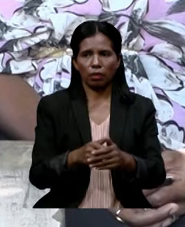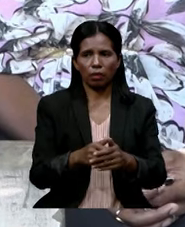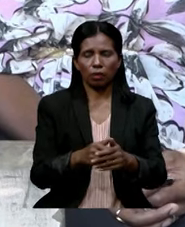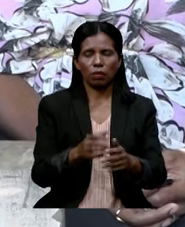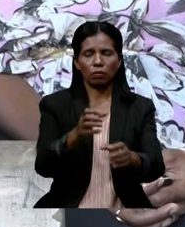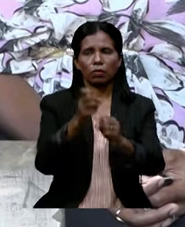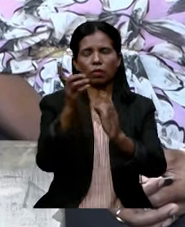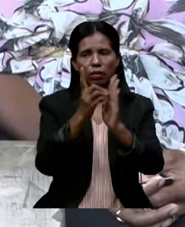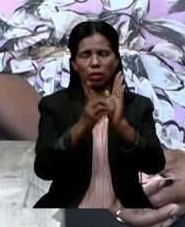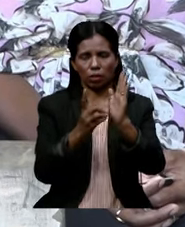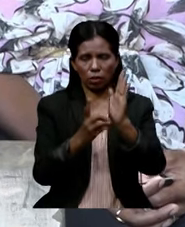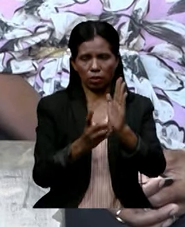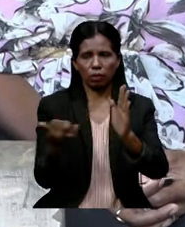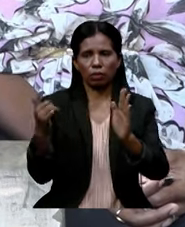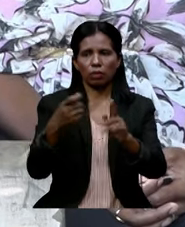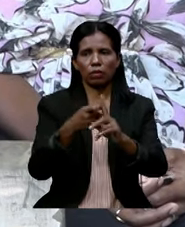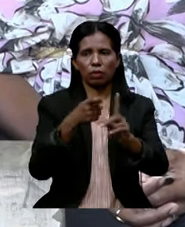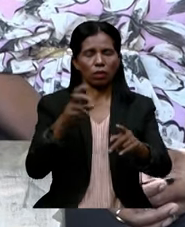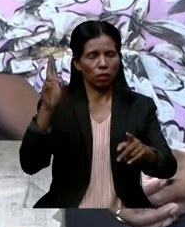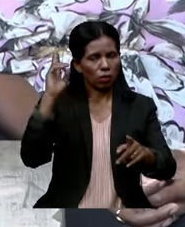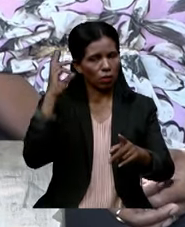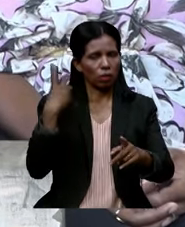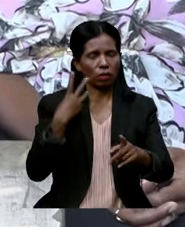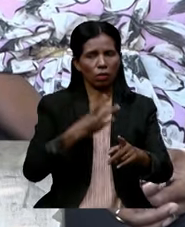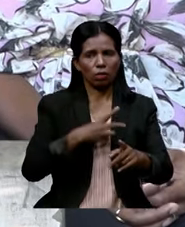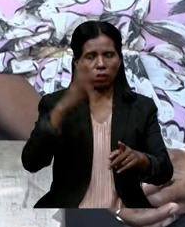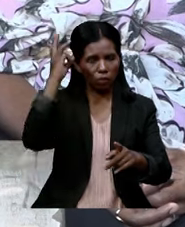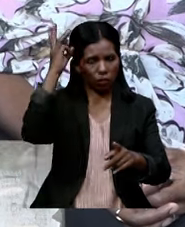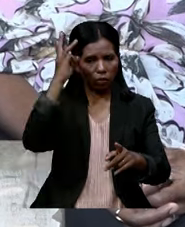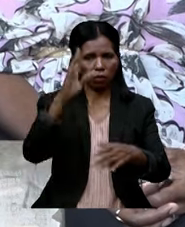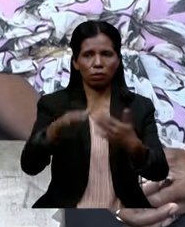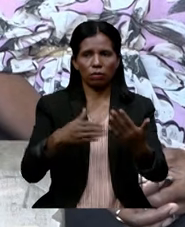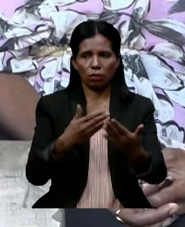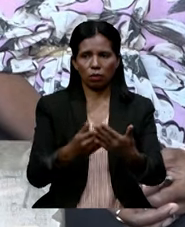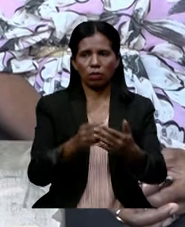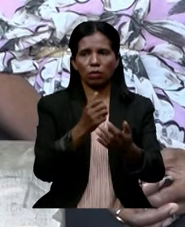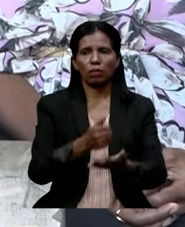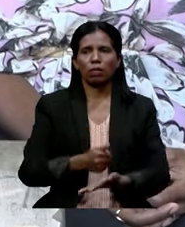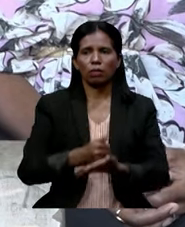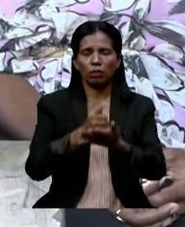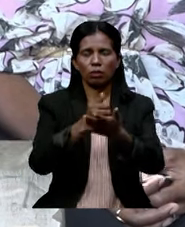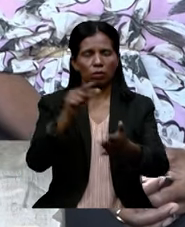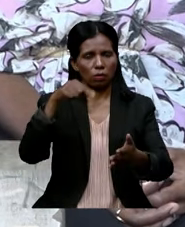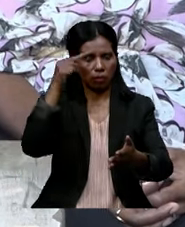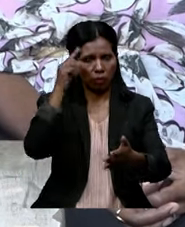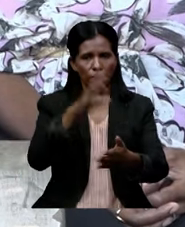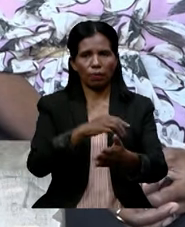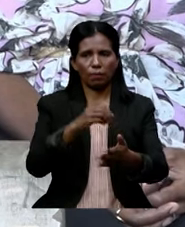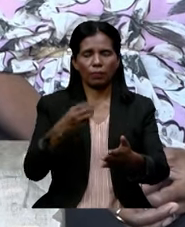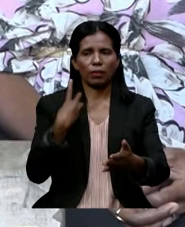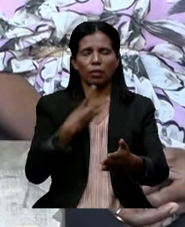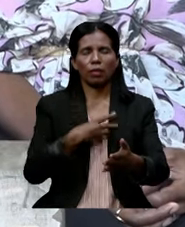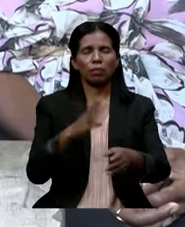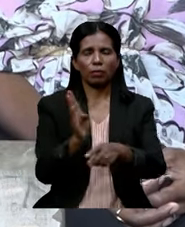labantamentu sedadu sira liuhusi rona aminian preocupasaun sira hodi ajuda governo no ami